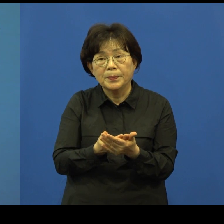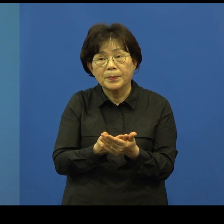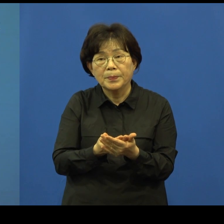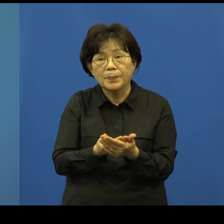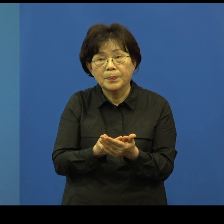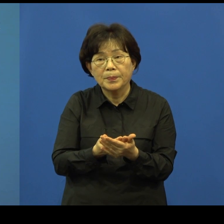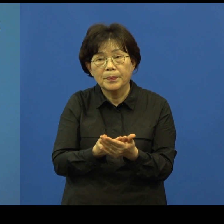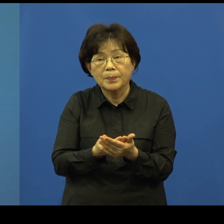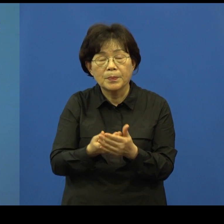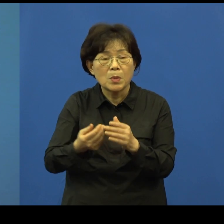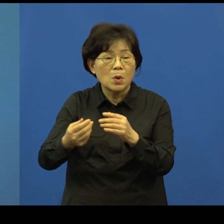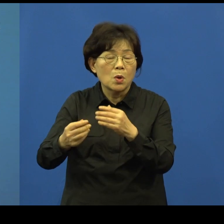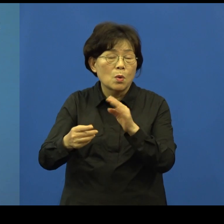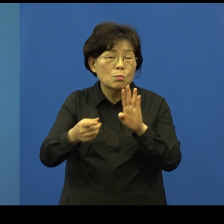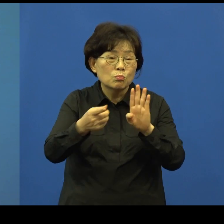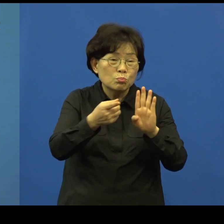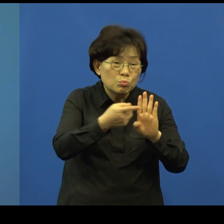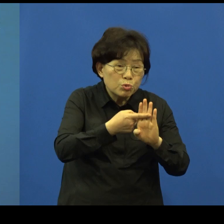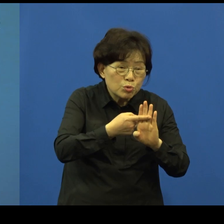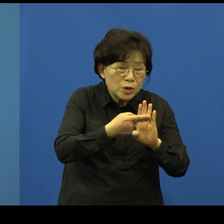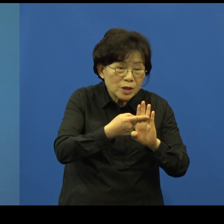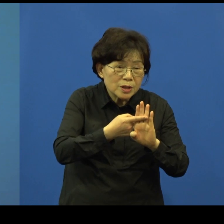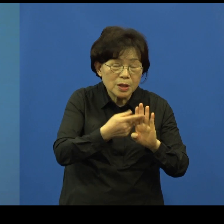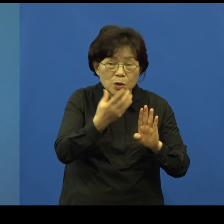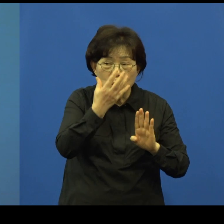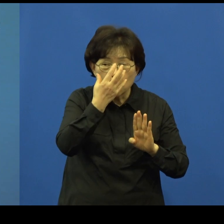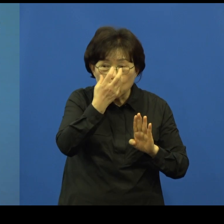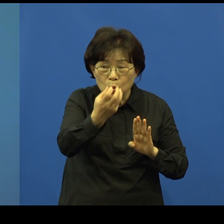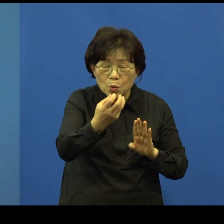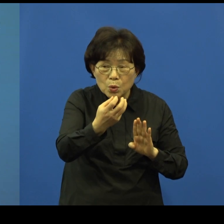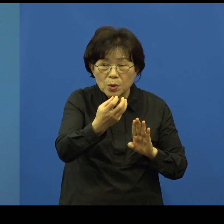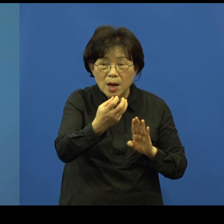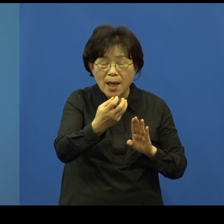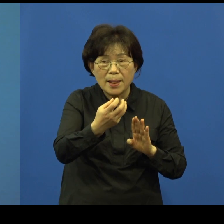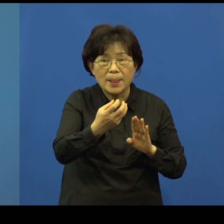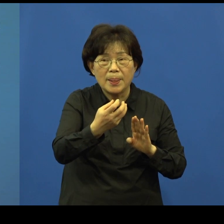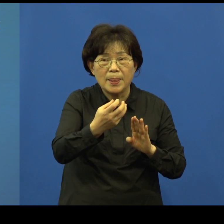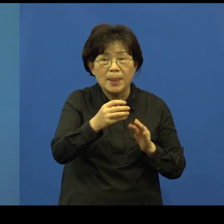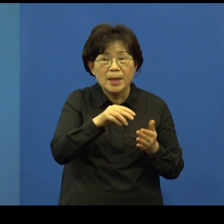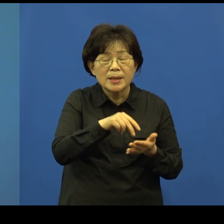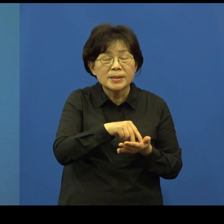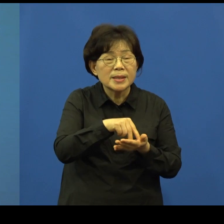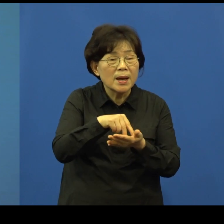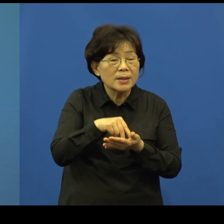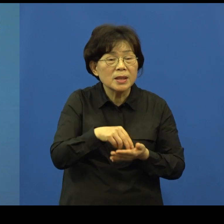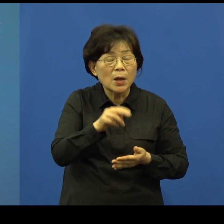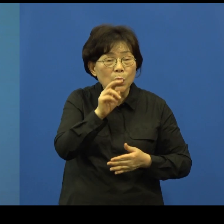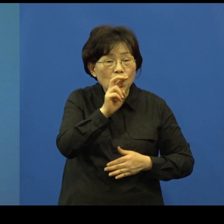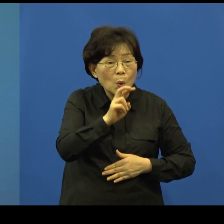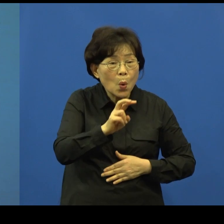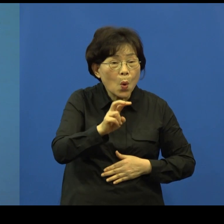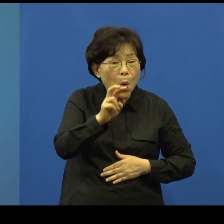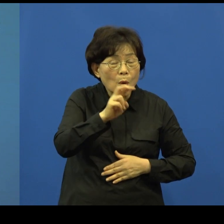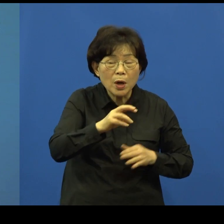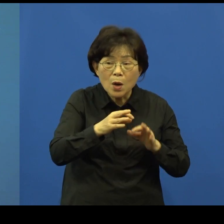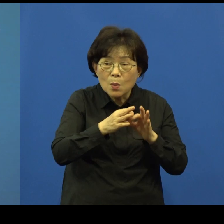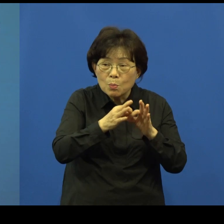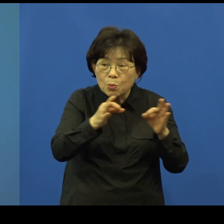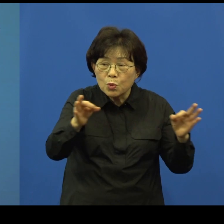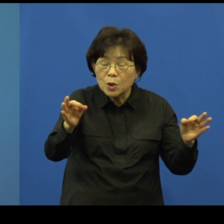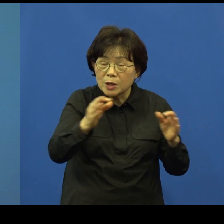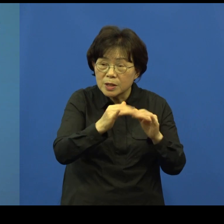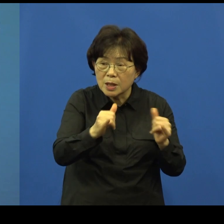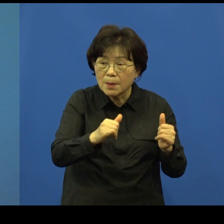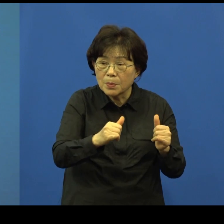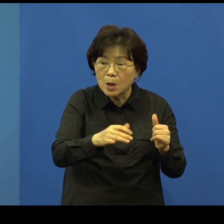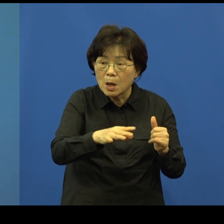그래서 여러분 이 부정적인 우울한 굉장히 쓸쓸한 그런 노래를 불렀던 가수들이 다 요절한 거